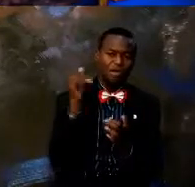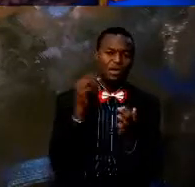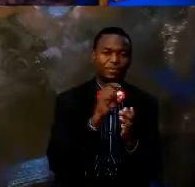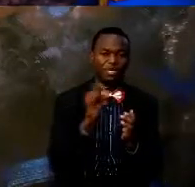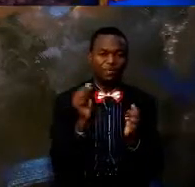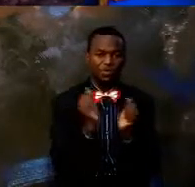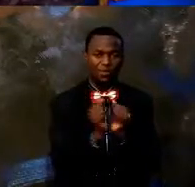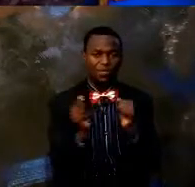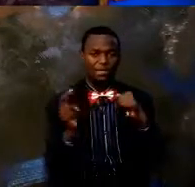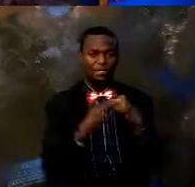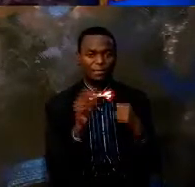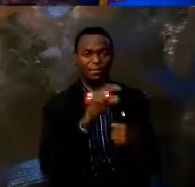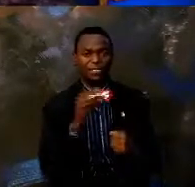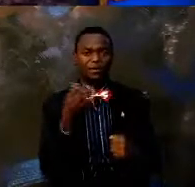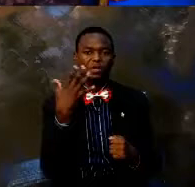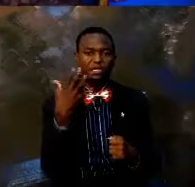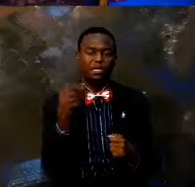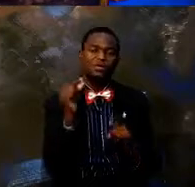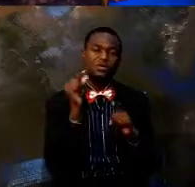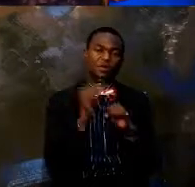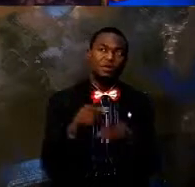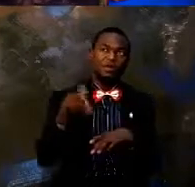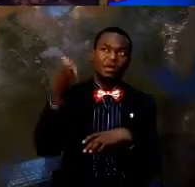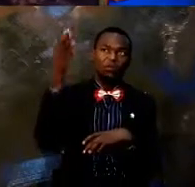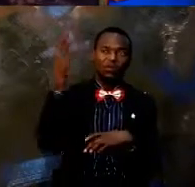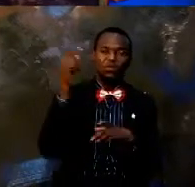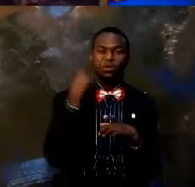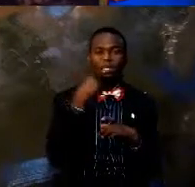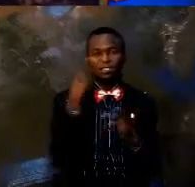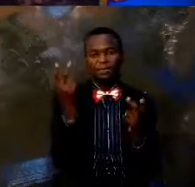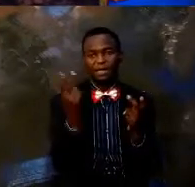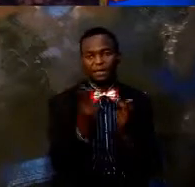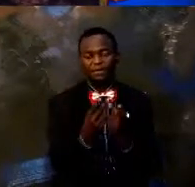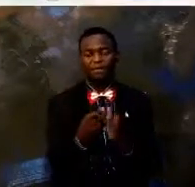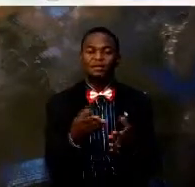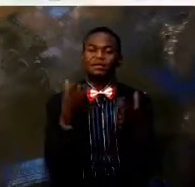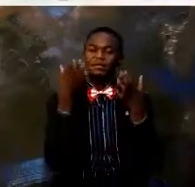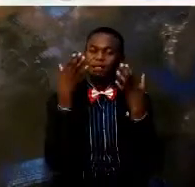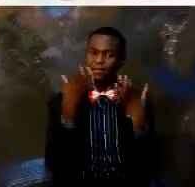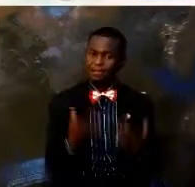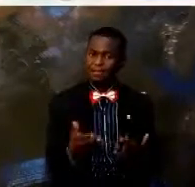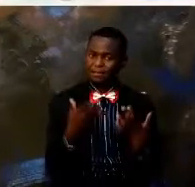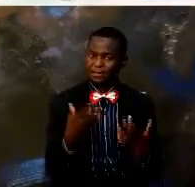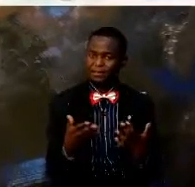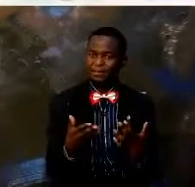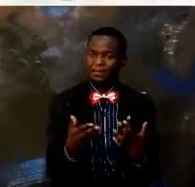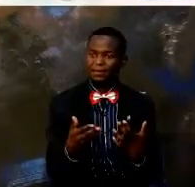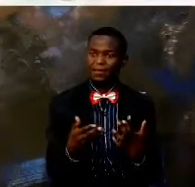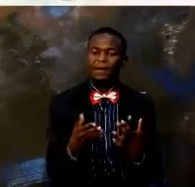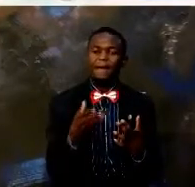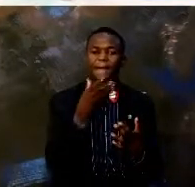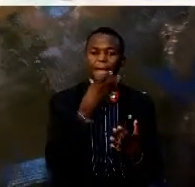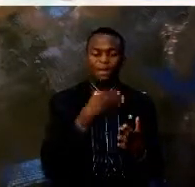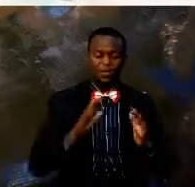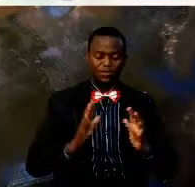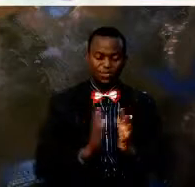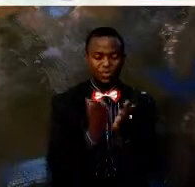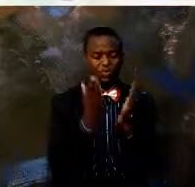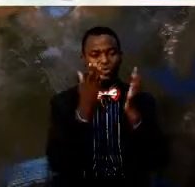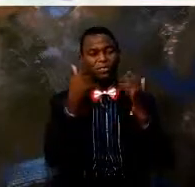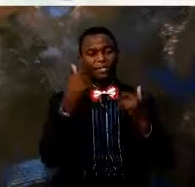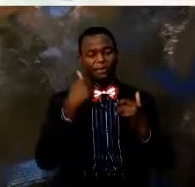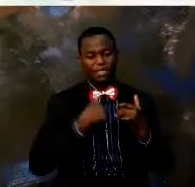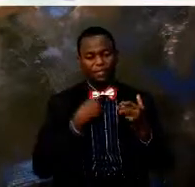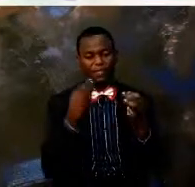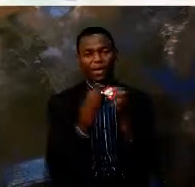mstari wa 5, neno la Mungu linasema hivi: na sasa Baba, unitukuze mimi